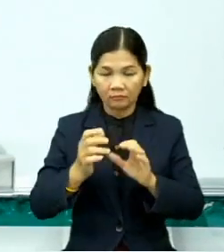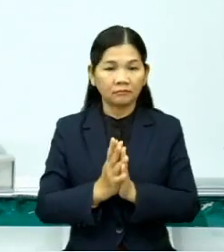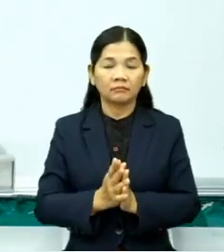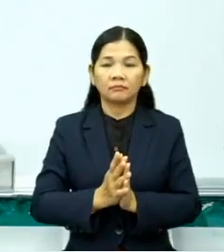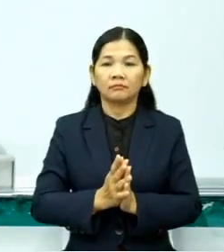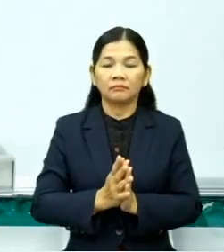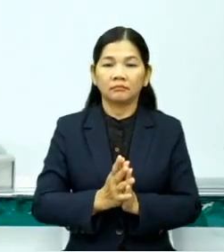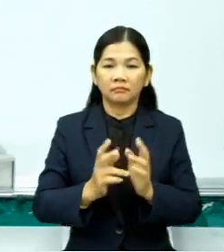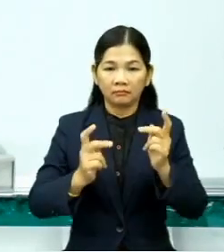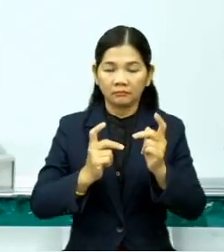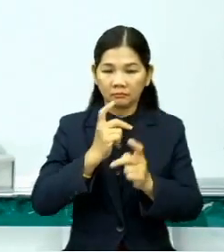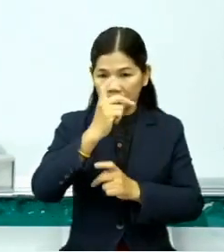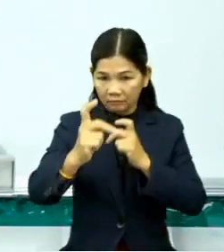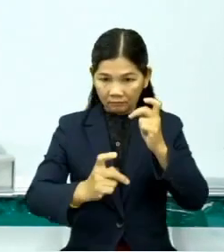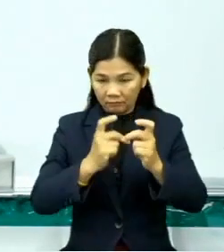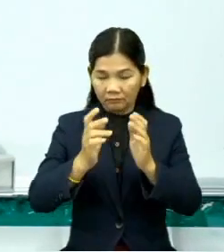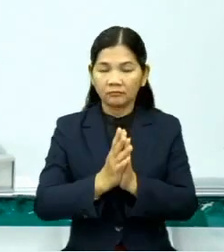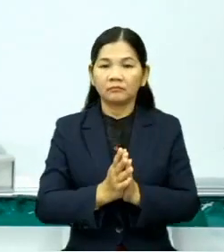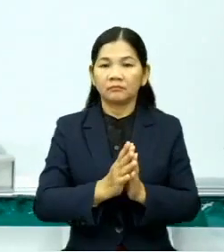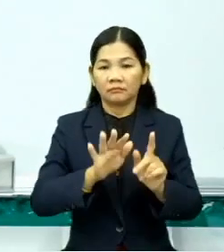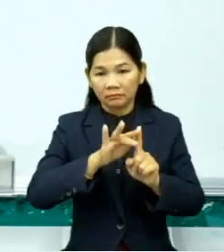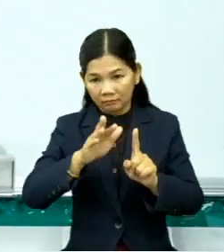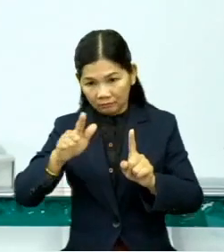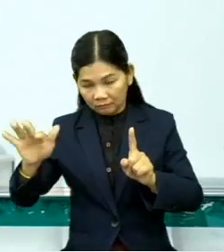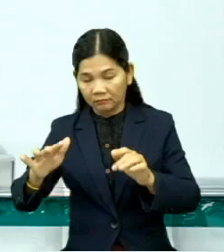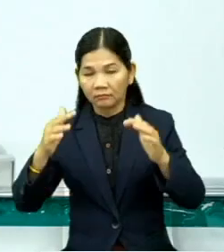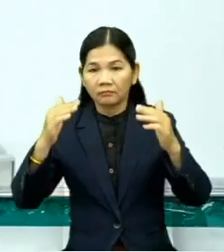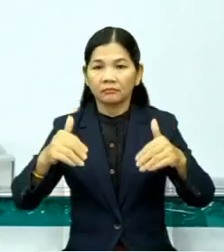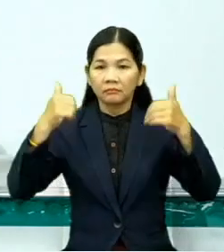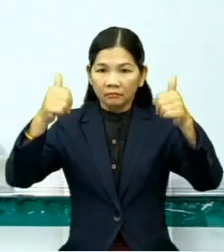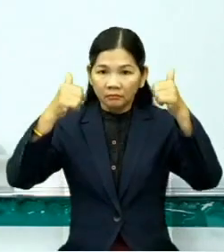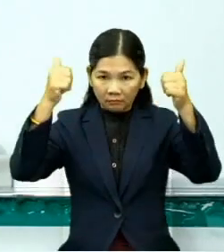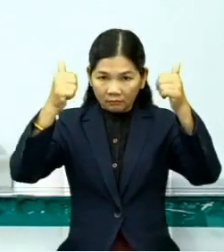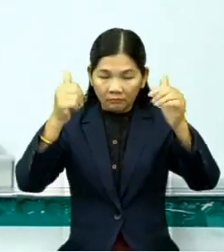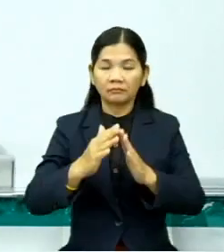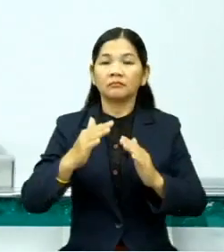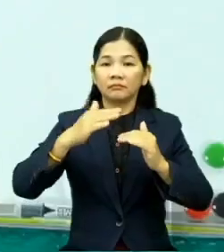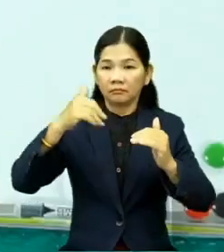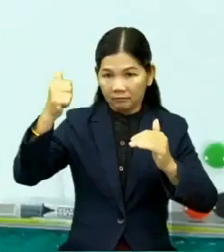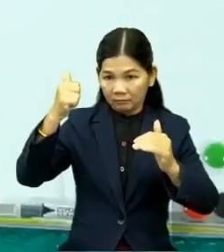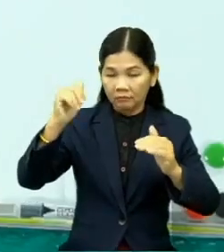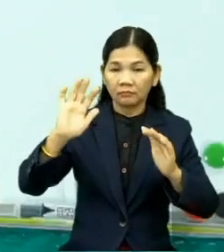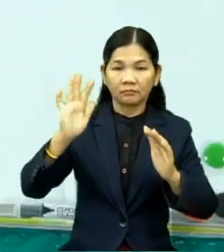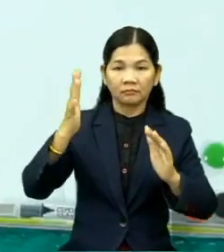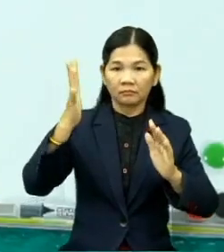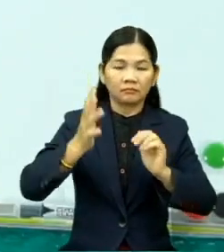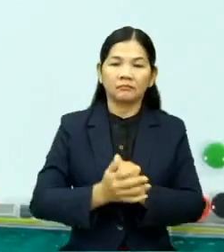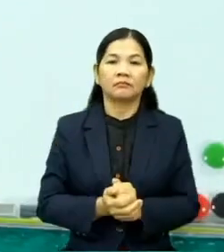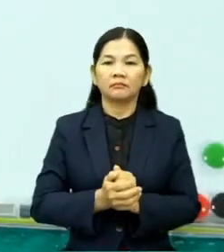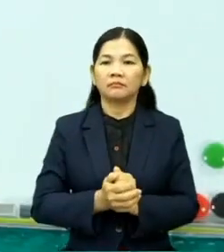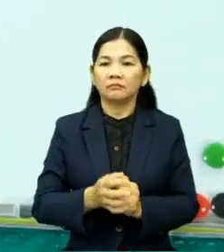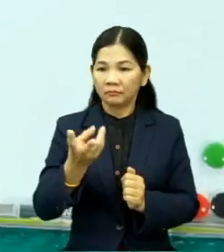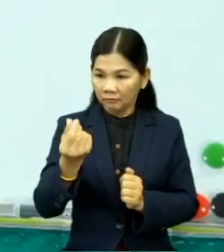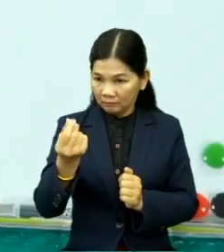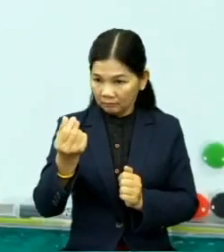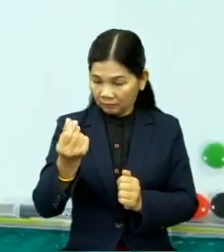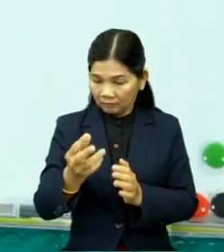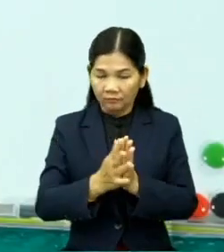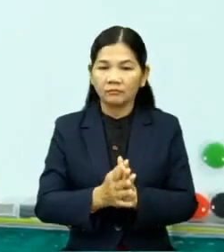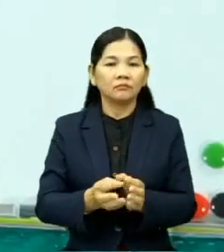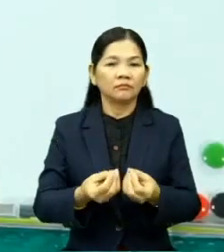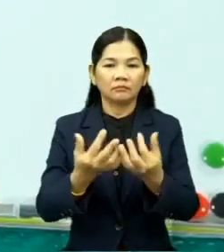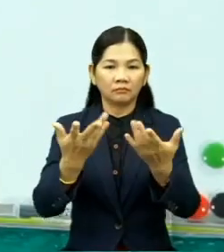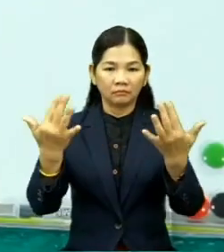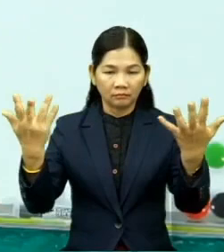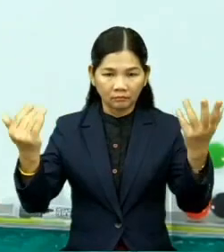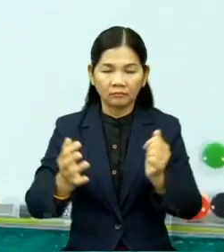ចគ្រឿងភ្លេងបរទេសចាទំនើបឡើយហើយក៏មិនចំណាយថវិកាច្រើន